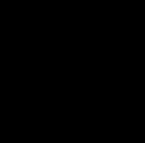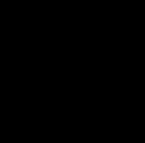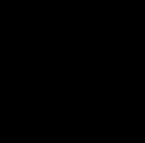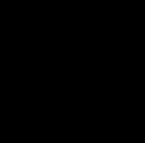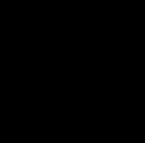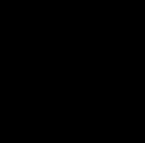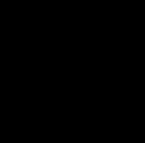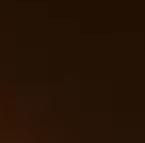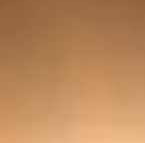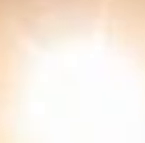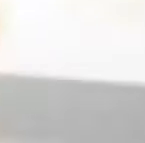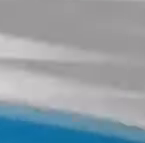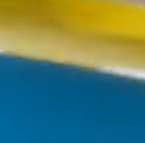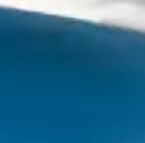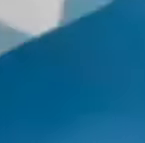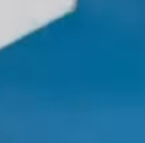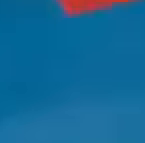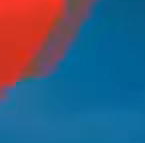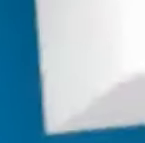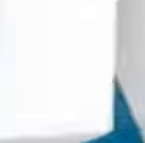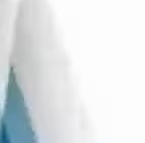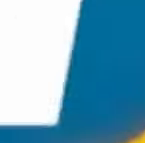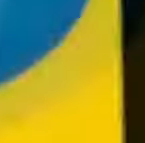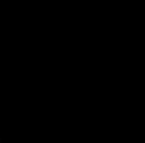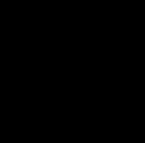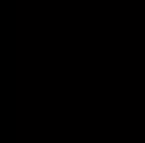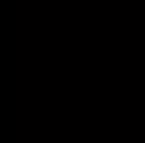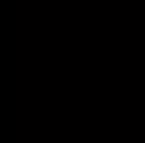Everywhere you go, MTN.